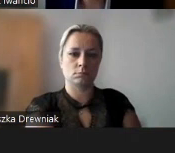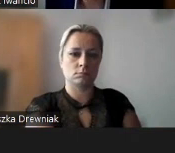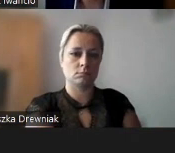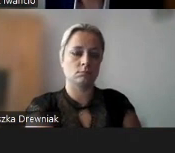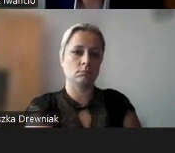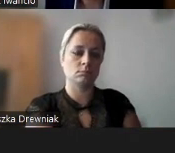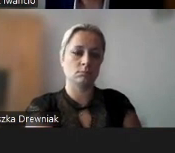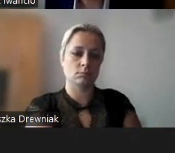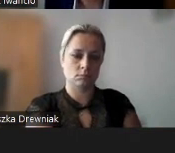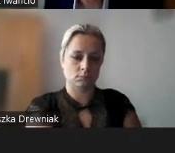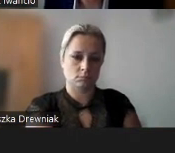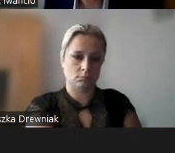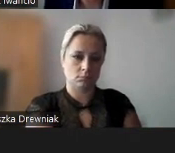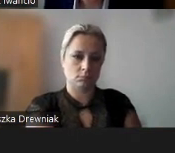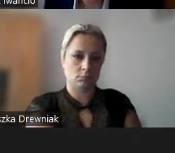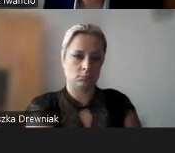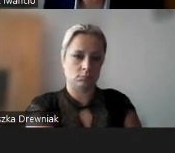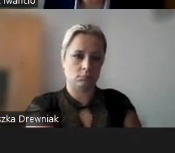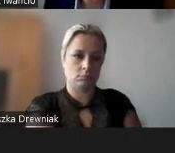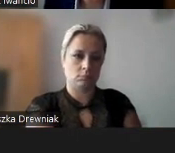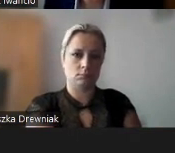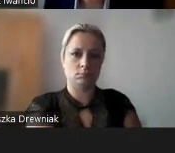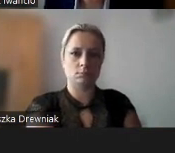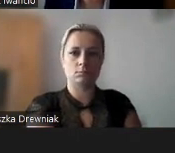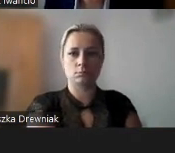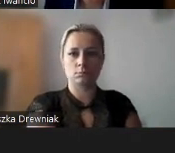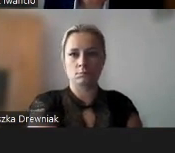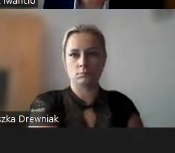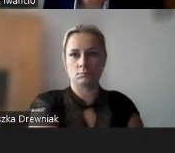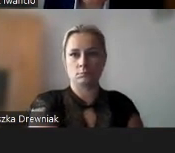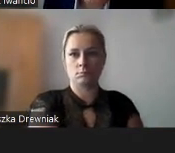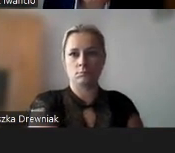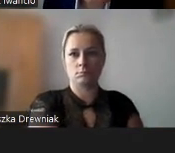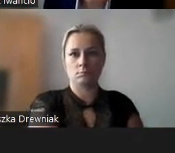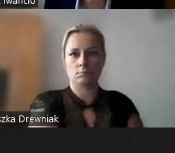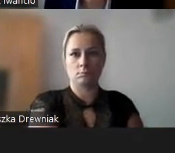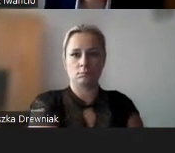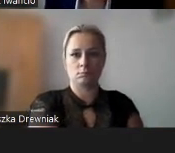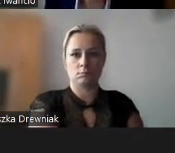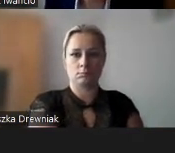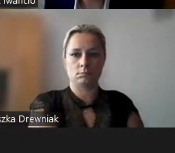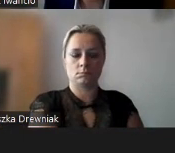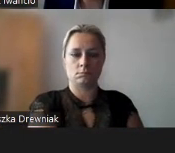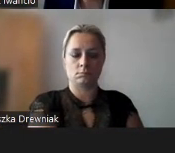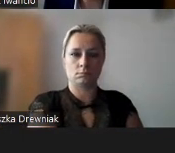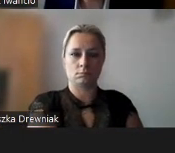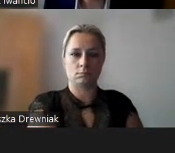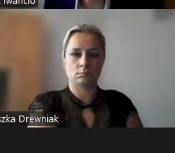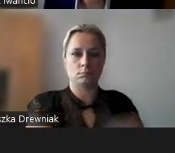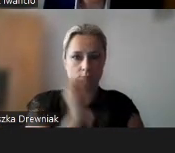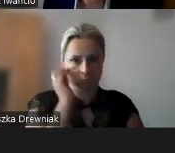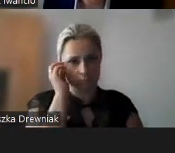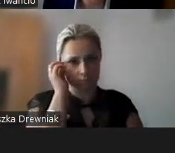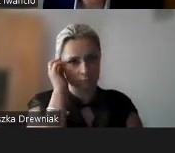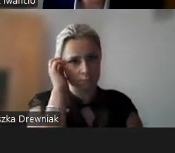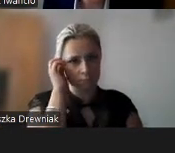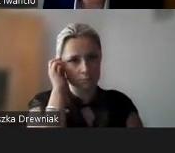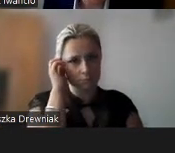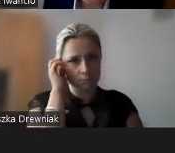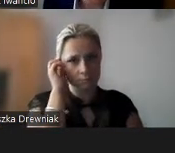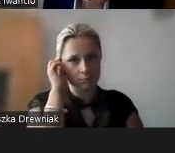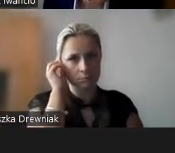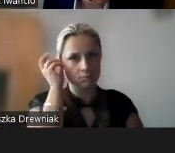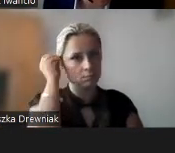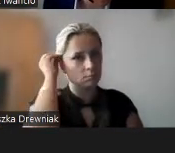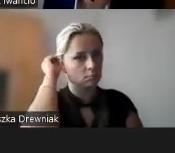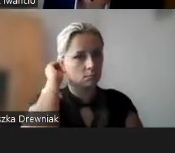mieć rozeznanie, gdzie można szukać środków, jeżeli po prostu na całą inwestycję środków dana